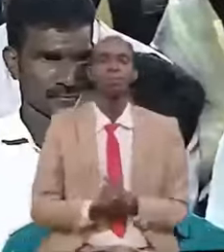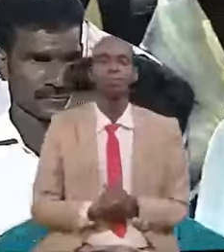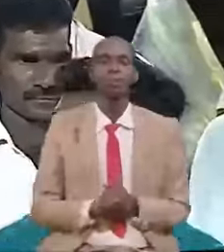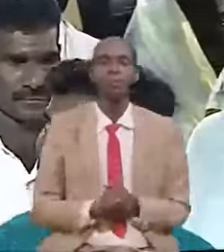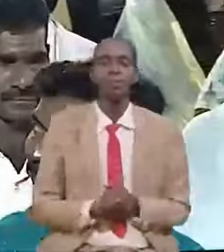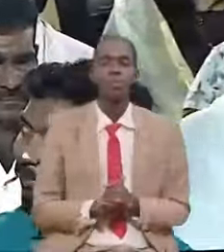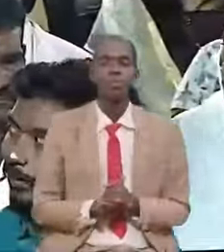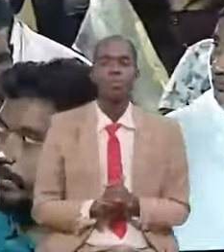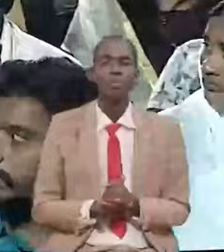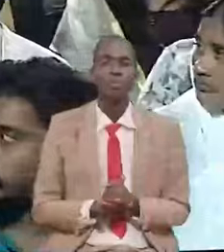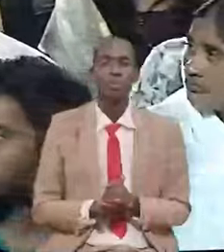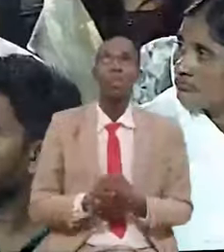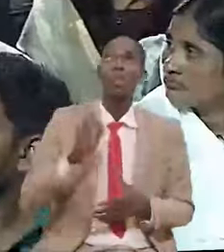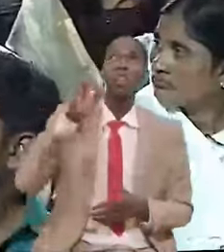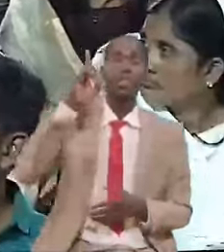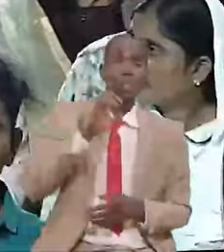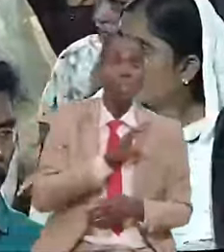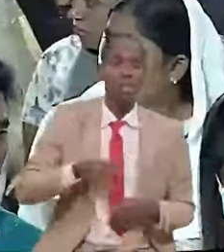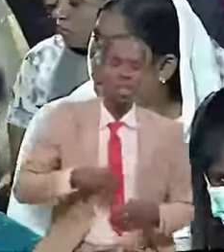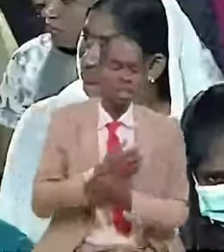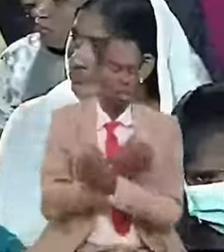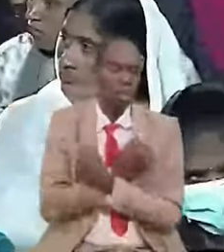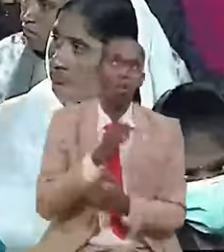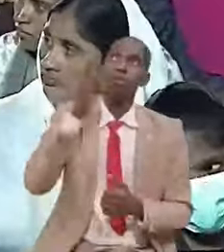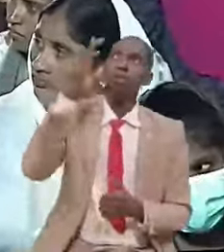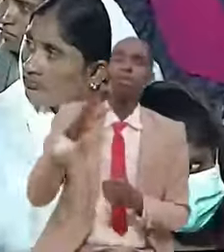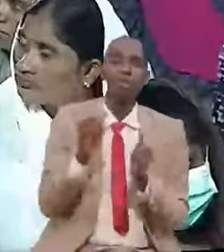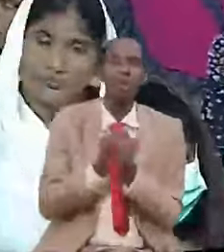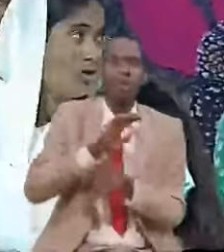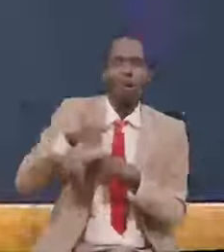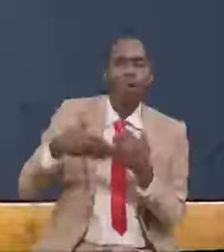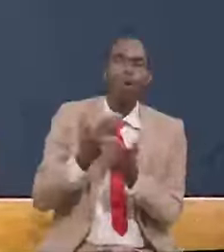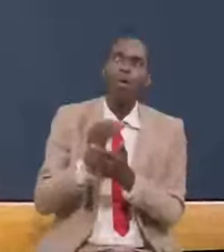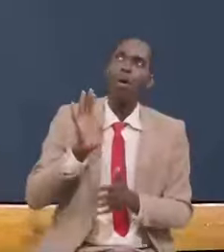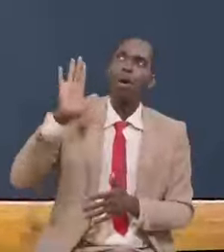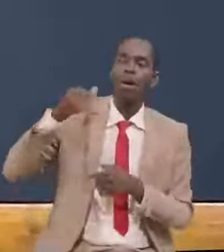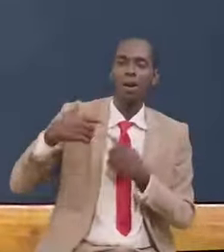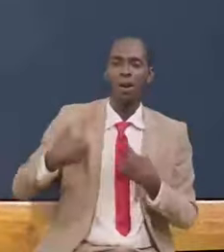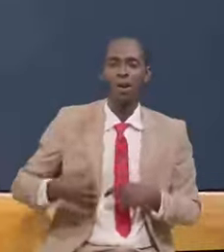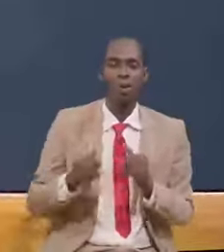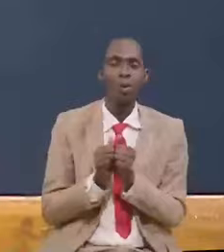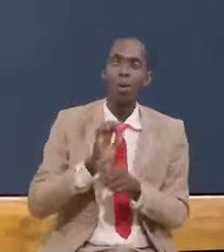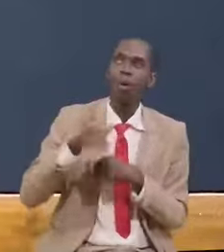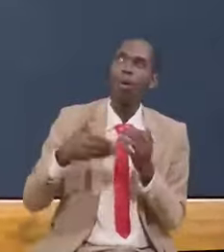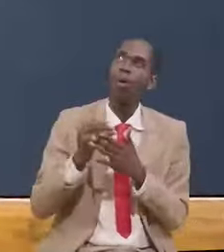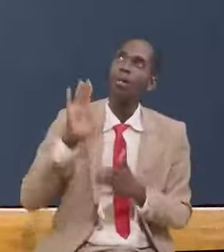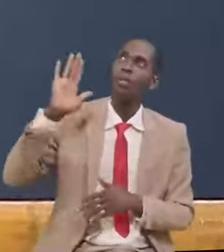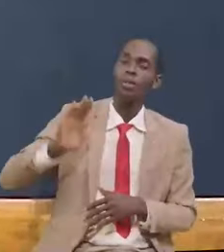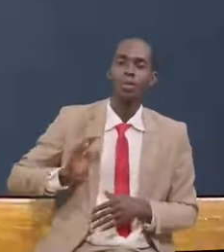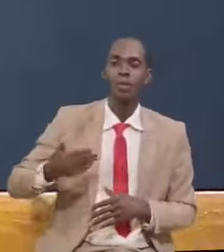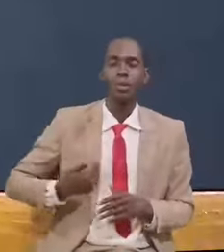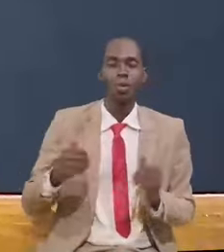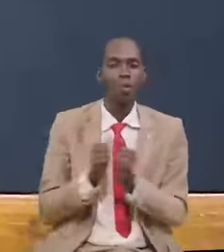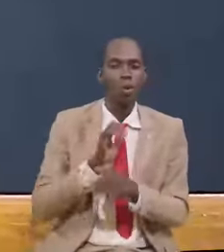Il a aimé Dieu de tout son cœur, de toute son âme, toute sa